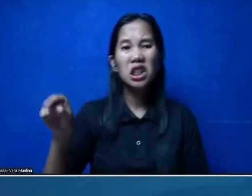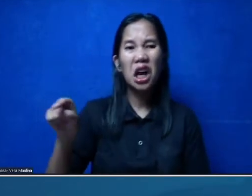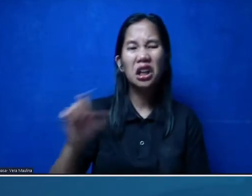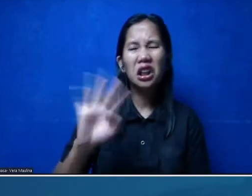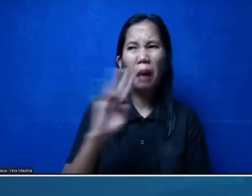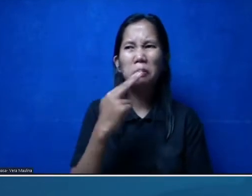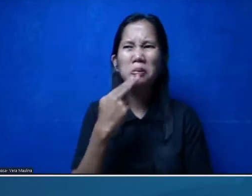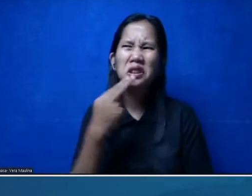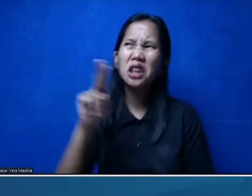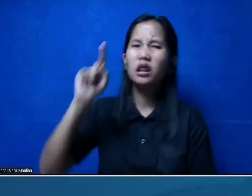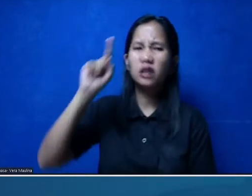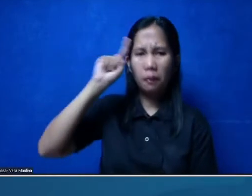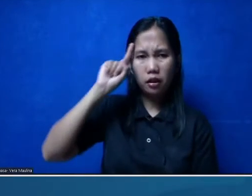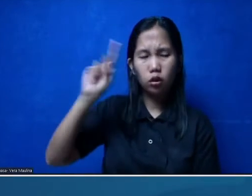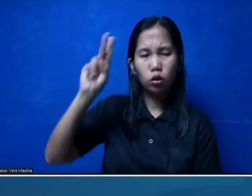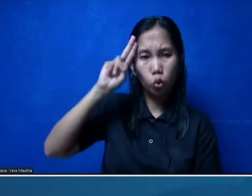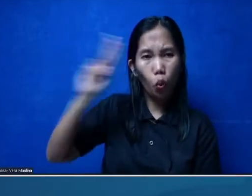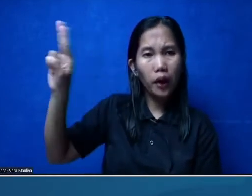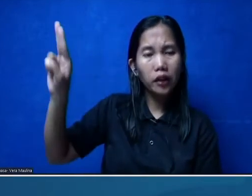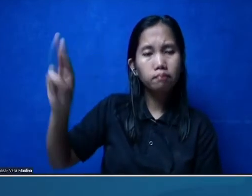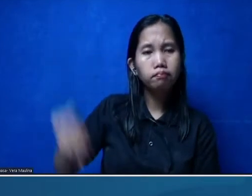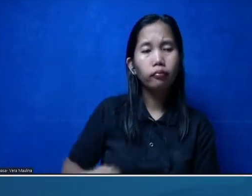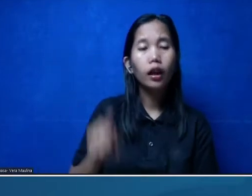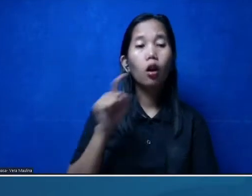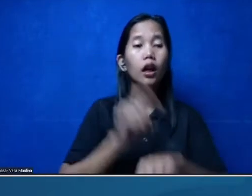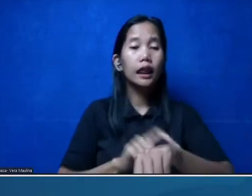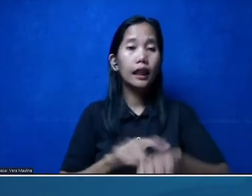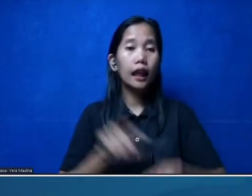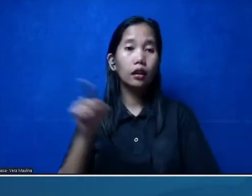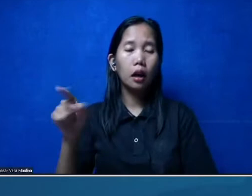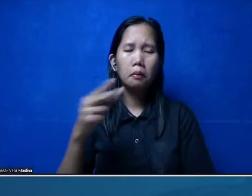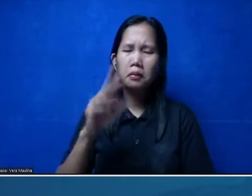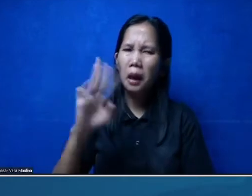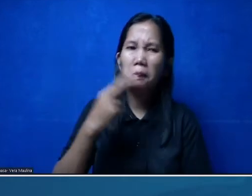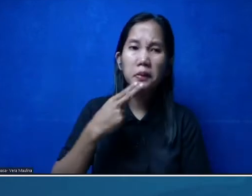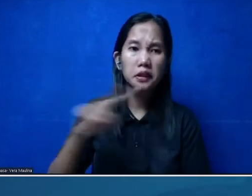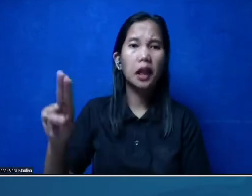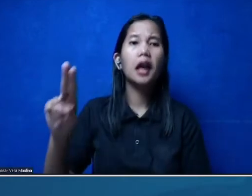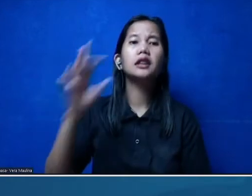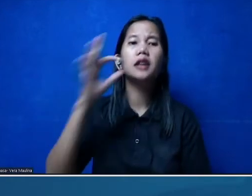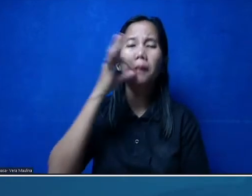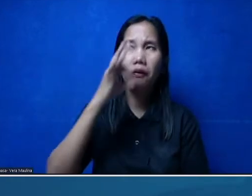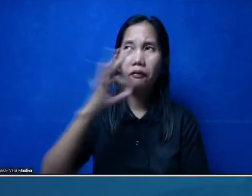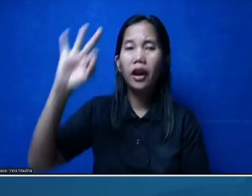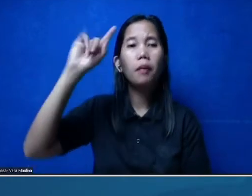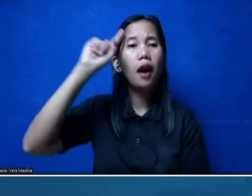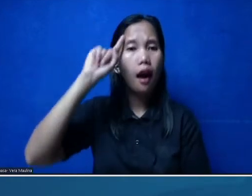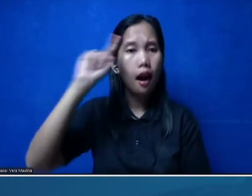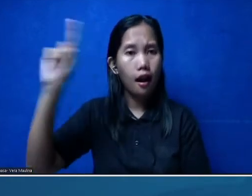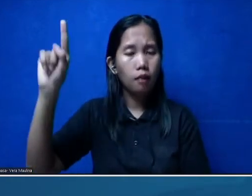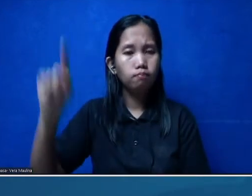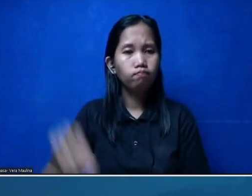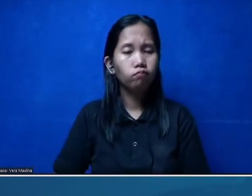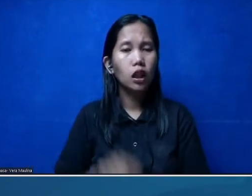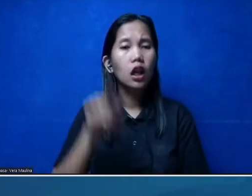kata-kata setan daripada firman Tuhan yg itu artinya Dia setiap melanggar perintah